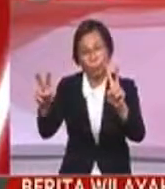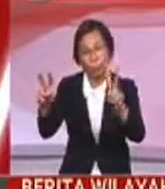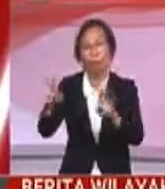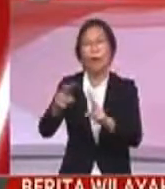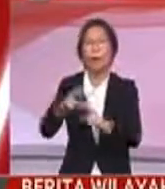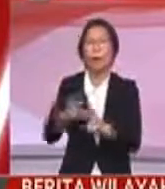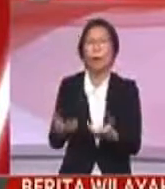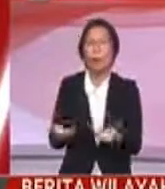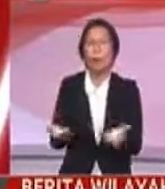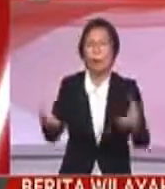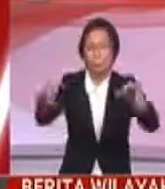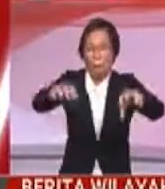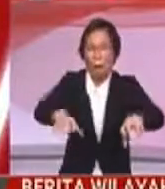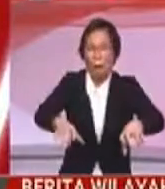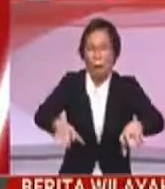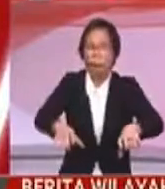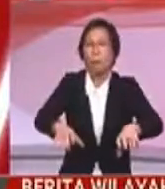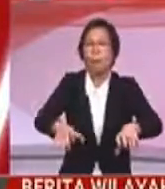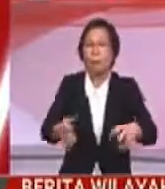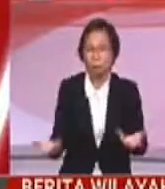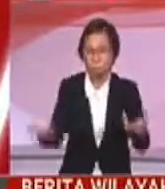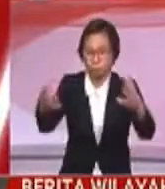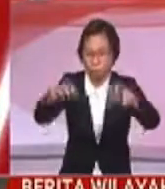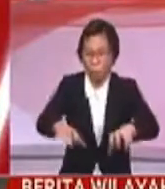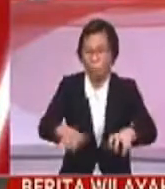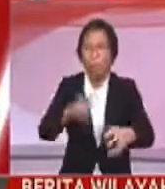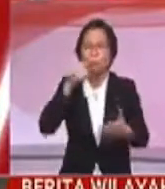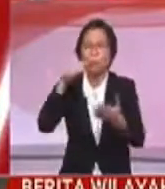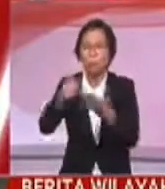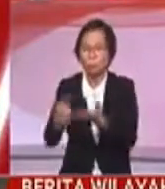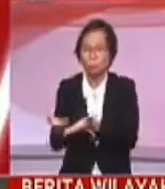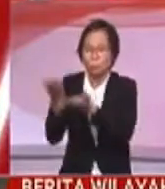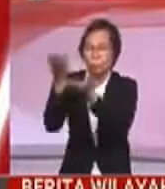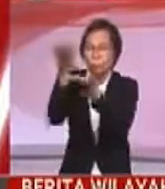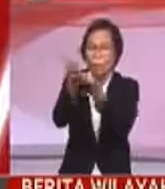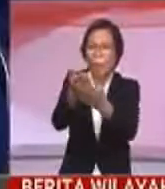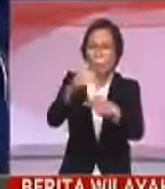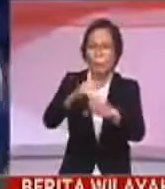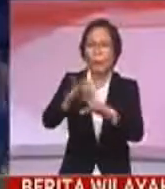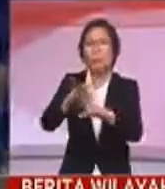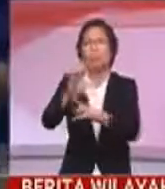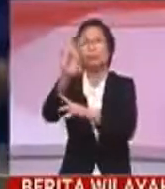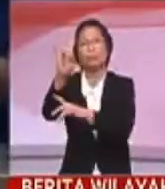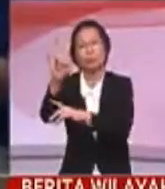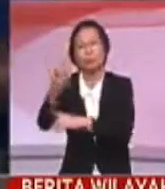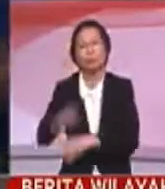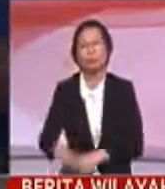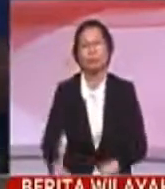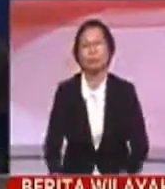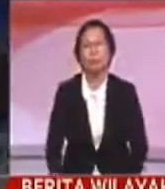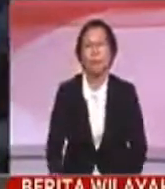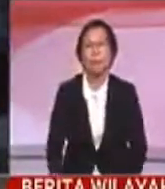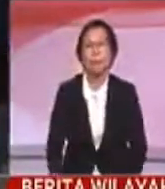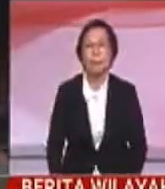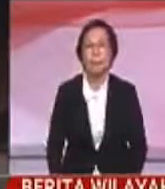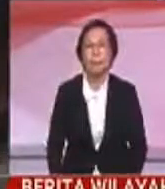dibuka sehingga 31 Maccini dan surat tawaran dijaga diserahkan Juli depan Hai